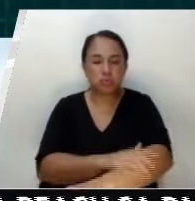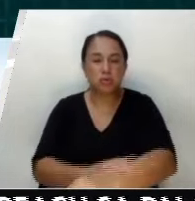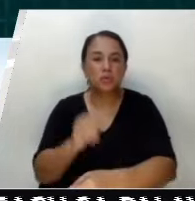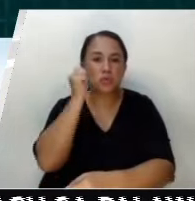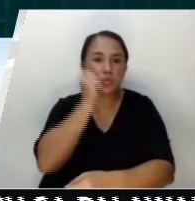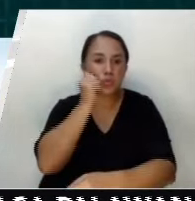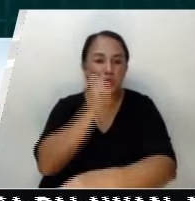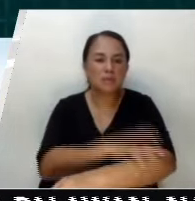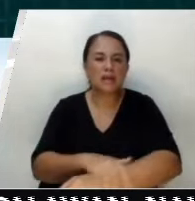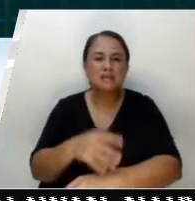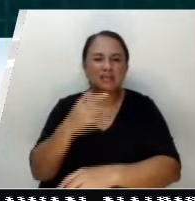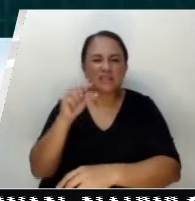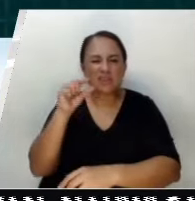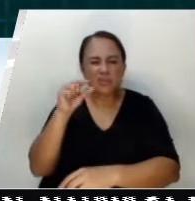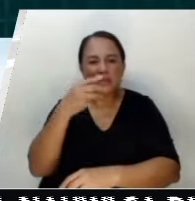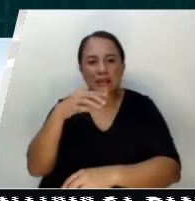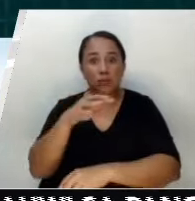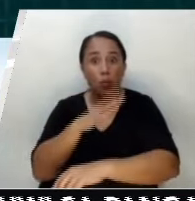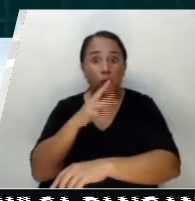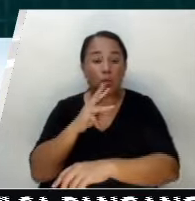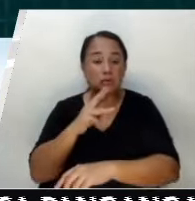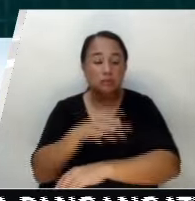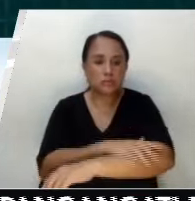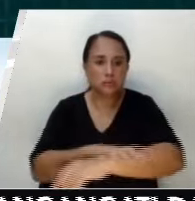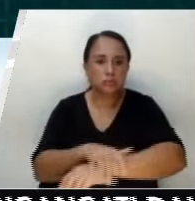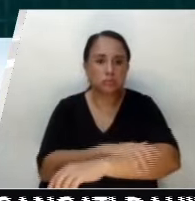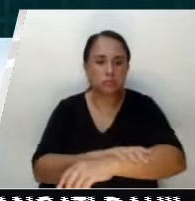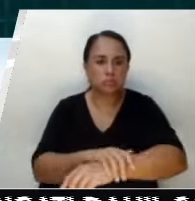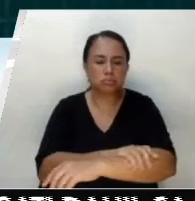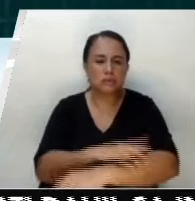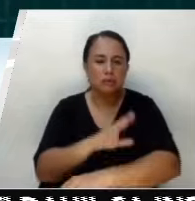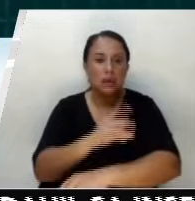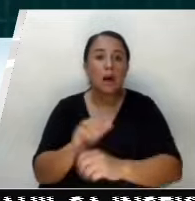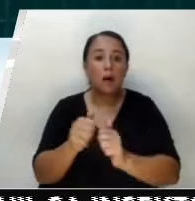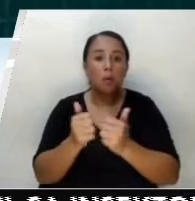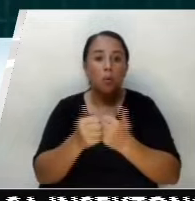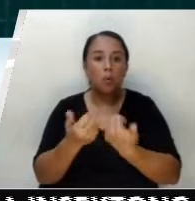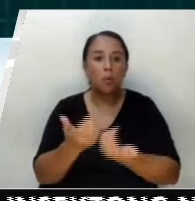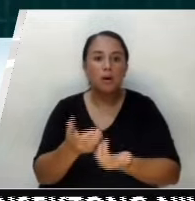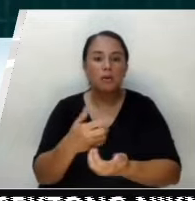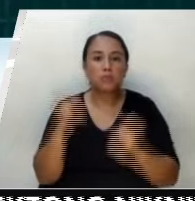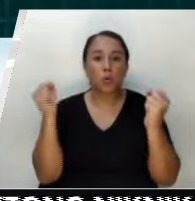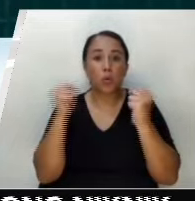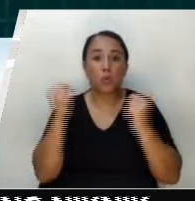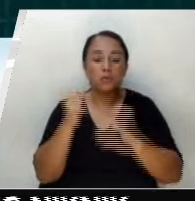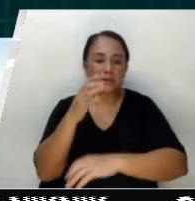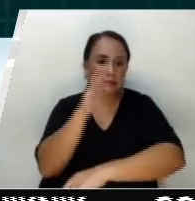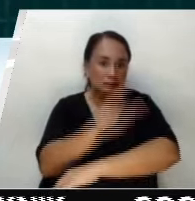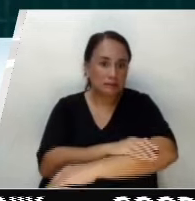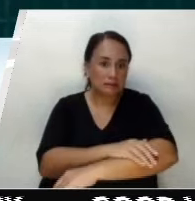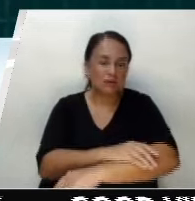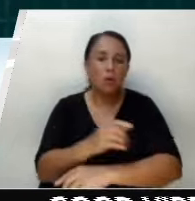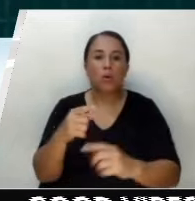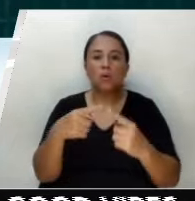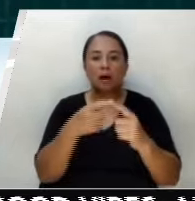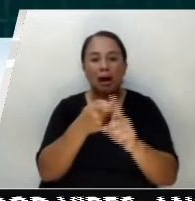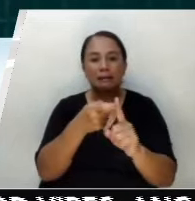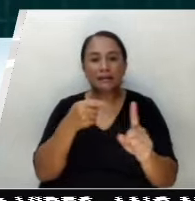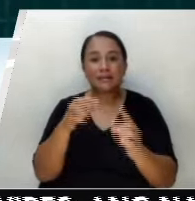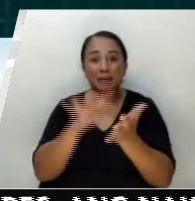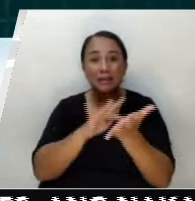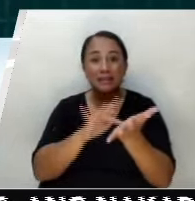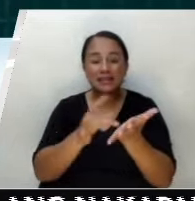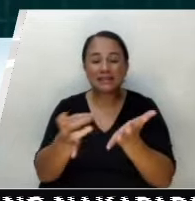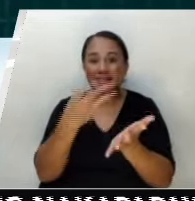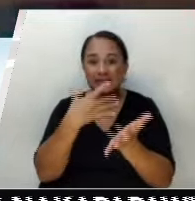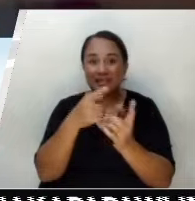tubig. Maaari ding mabawasan ang pamamaga at pangangati sa pamamagitan ng cold compress. Maaari uminom ng antihistamine para sa pangangati at pain reliever